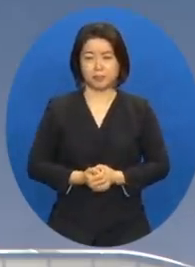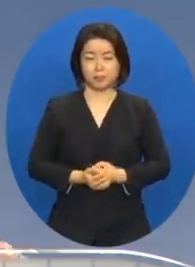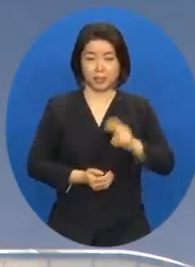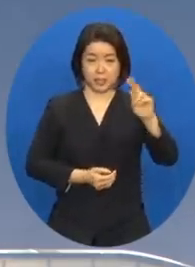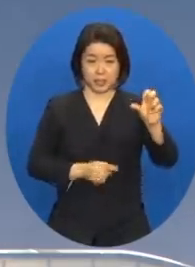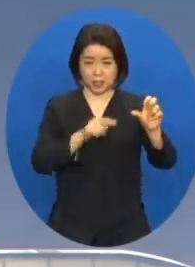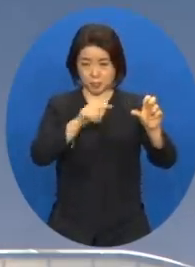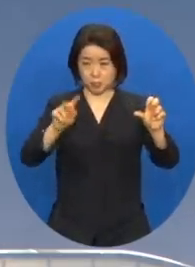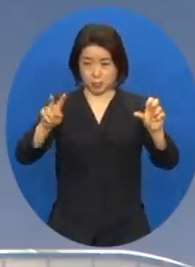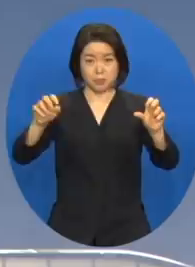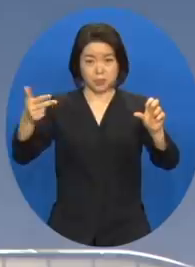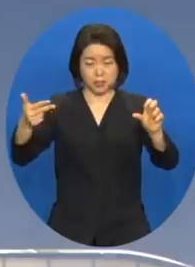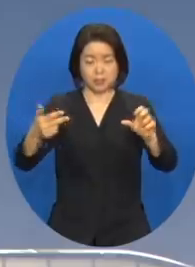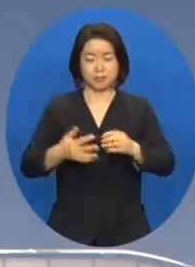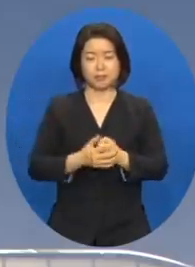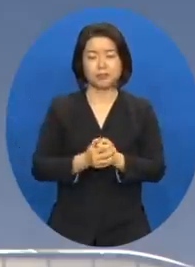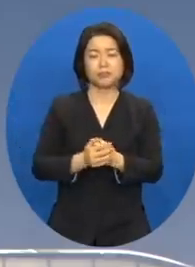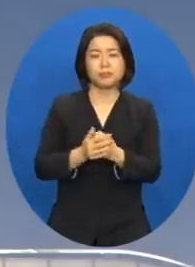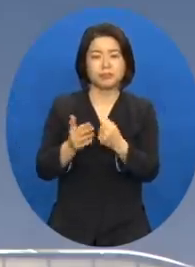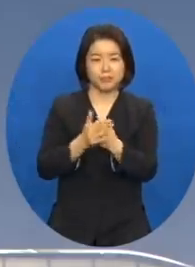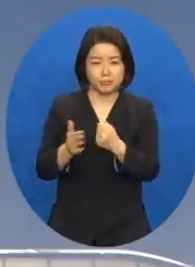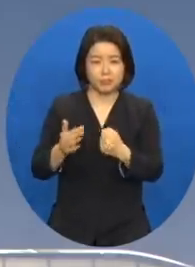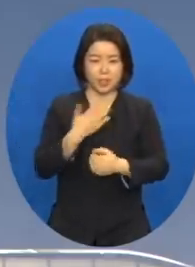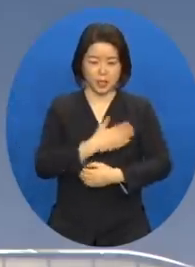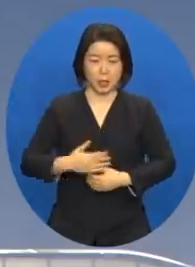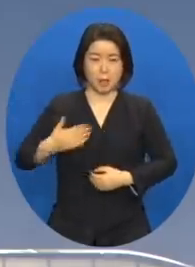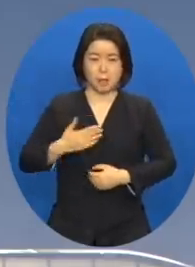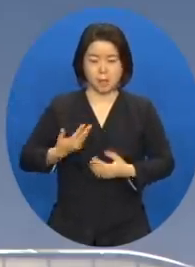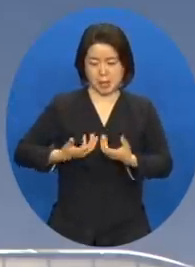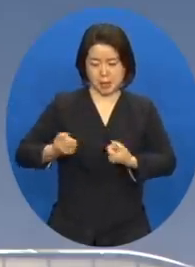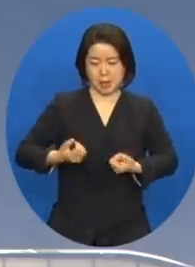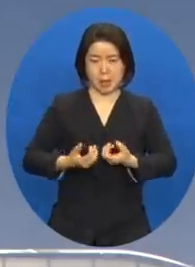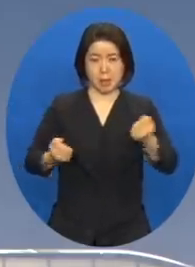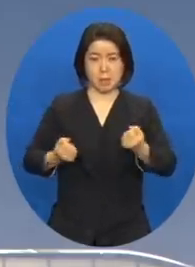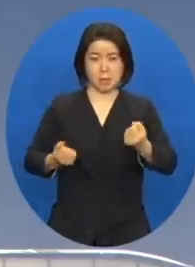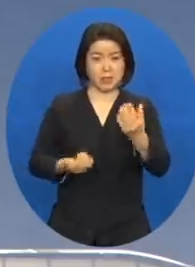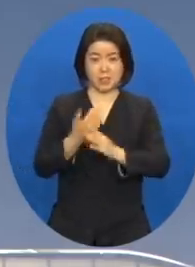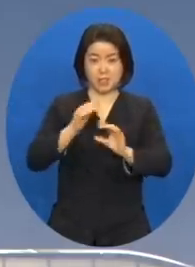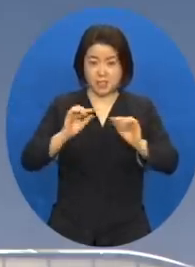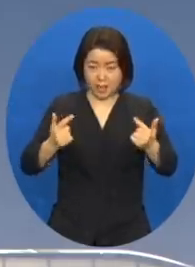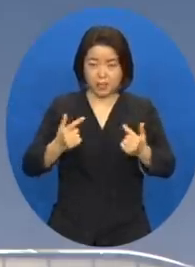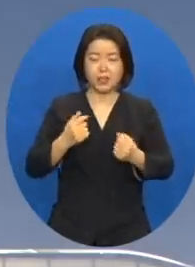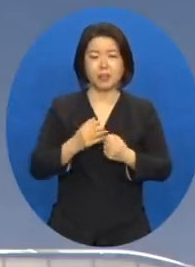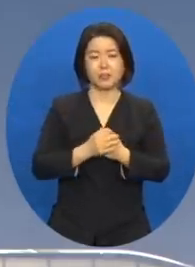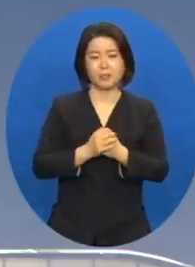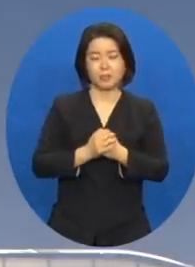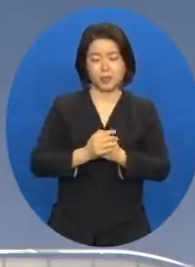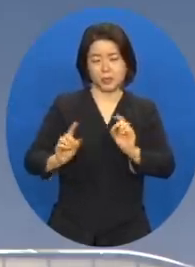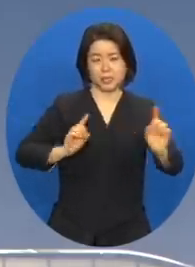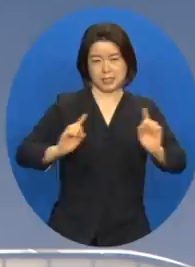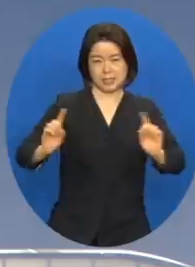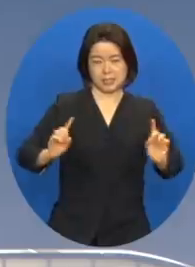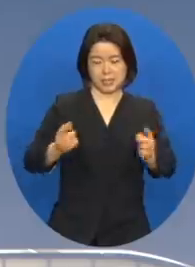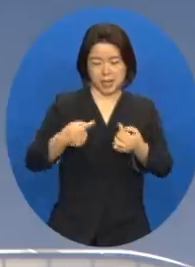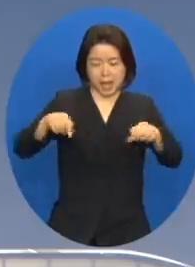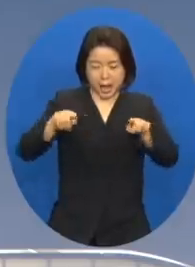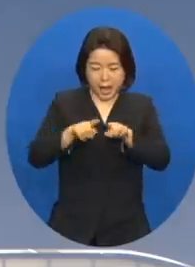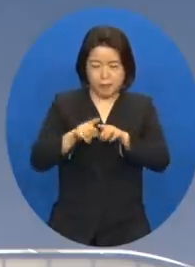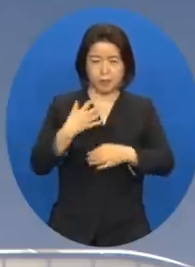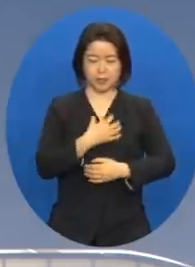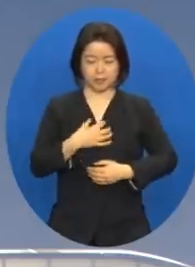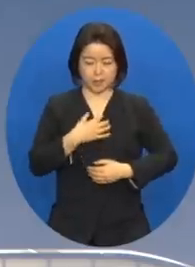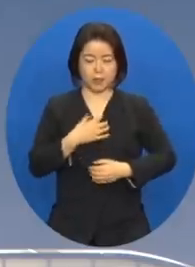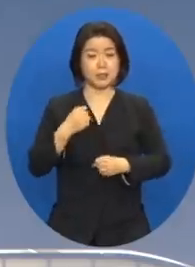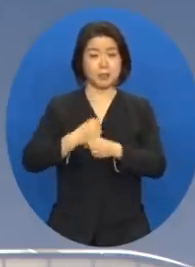25절부터 27절에 보면 그래서 몸에 분열이 생기지 않게 하시고 지체들이 서로 같이 걱정하게